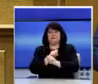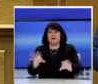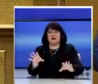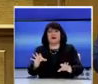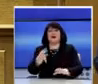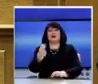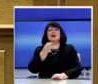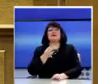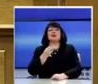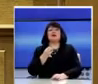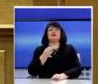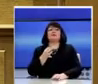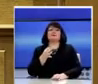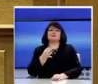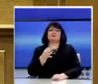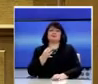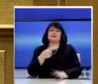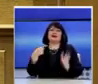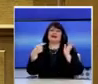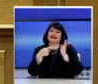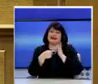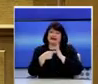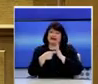ανακοίνωνε τη δημιουργία